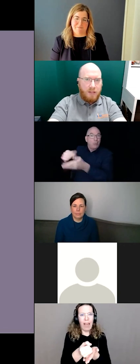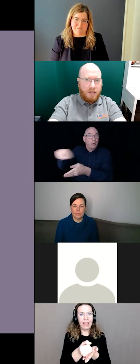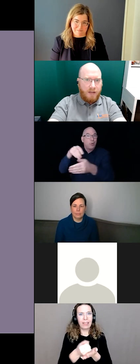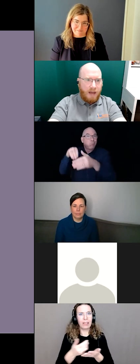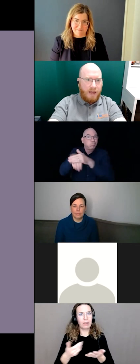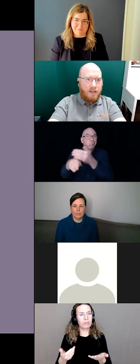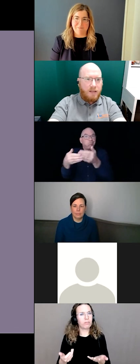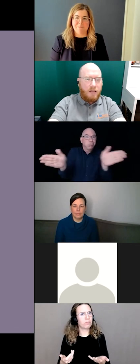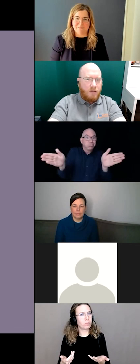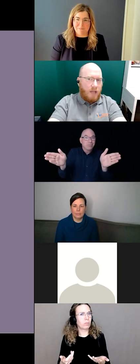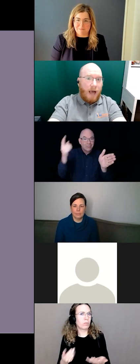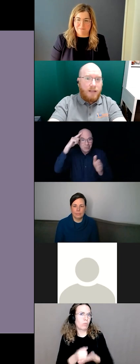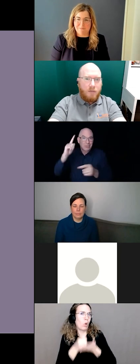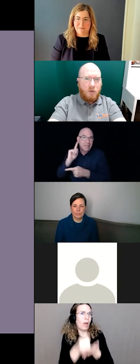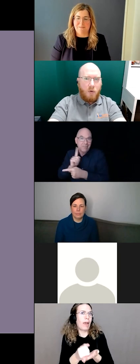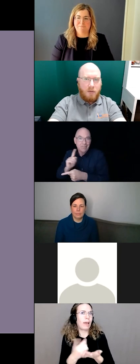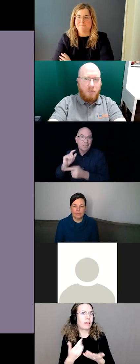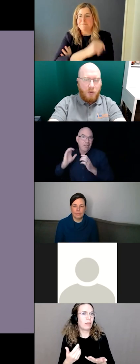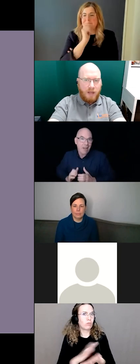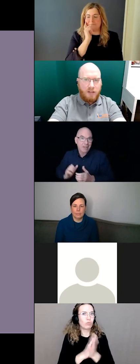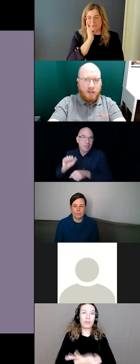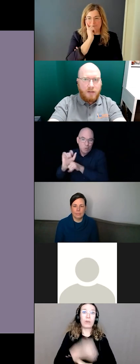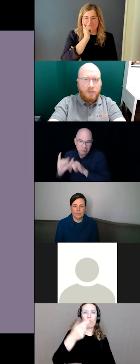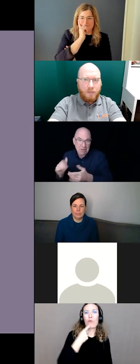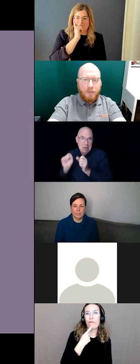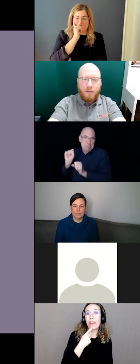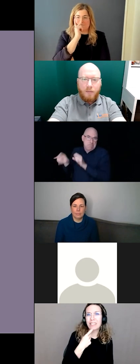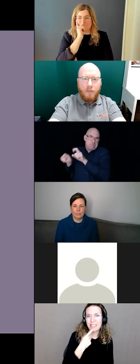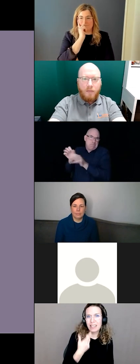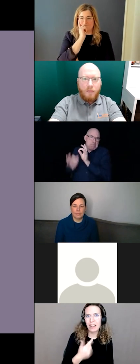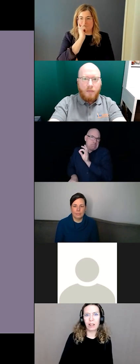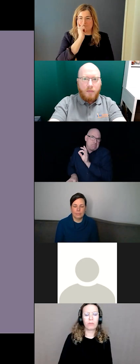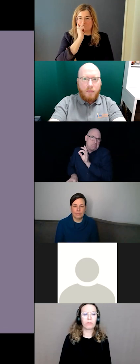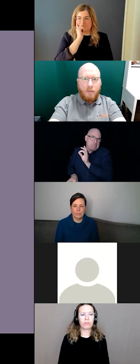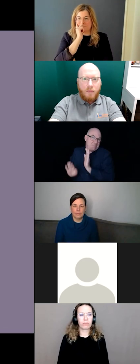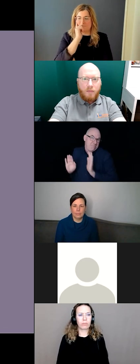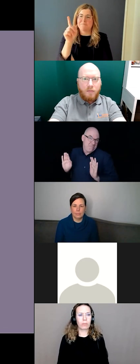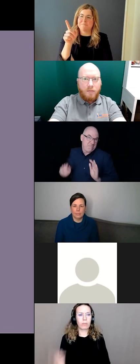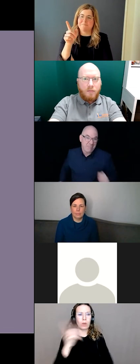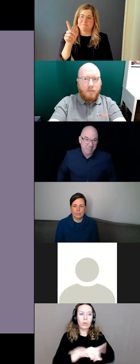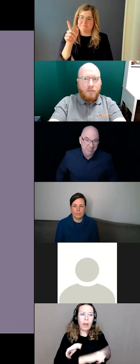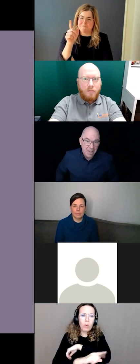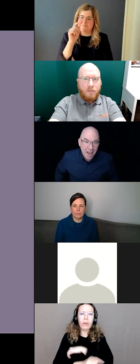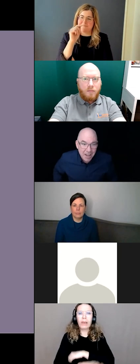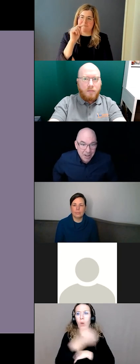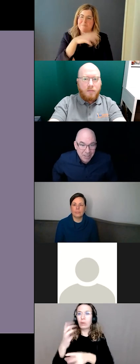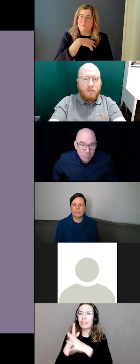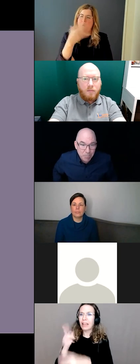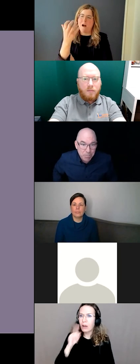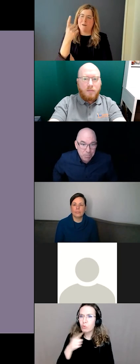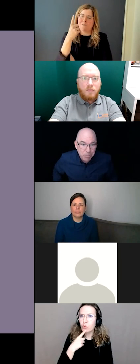à rendre les choses plus faciles à vos autres employés ou vos autres clients qui sont sourds.